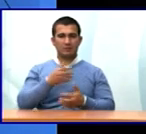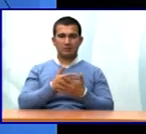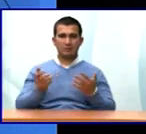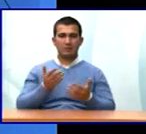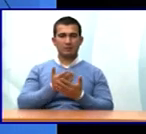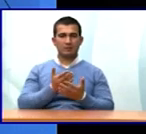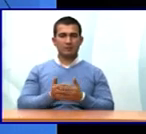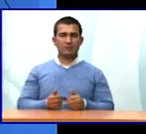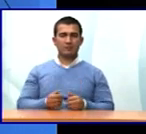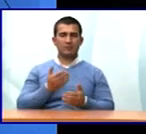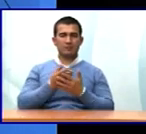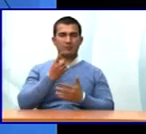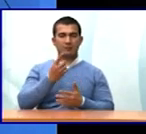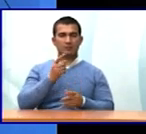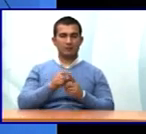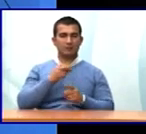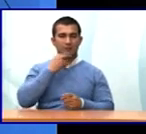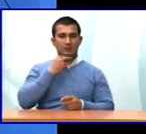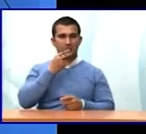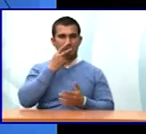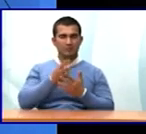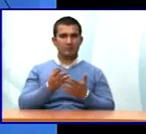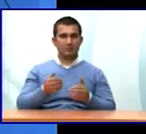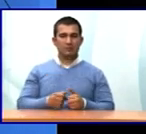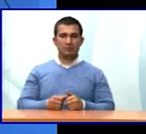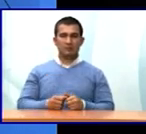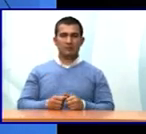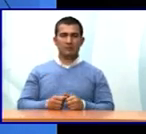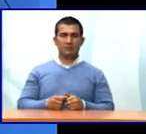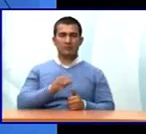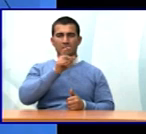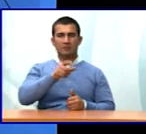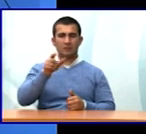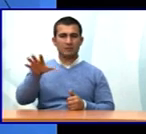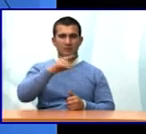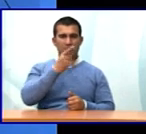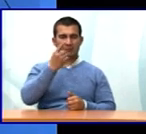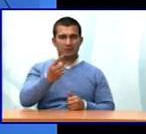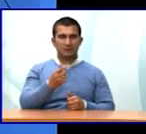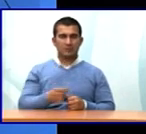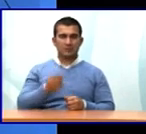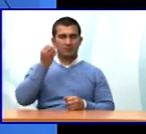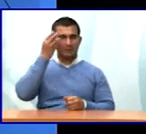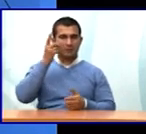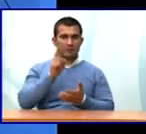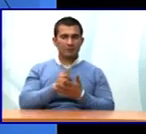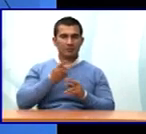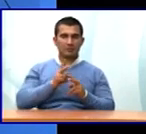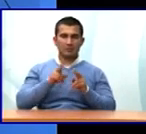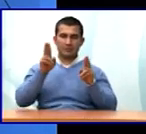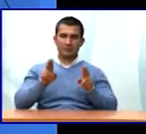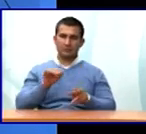ishlaganda asosan bir narsaga e'tibor berishingizni so'rar edim. Bu har bir inson bilishi kerak bo'lgan asosiy